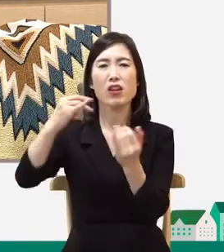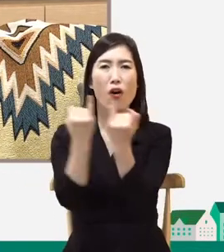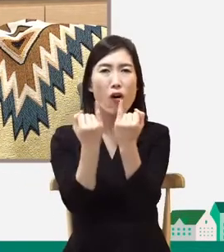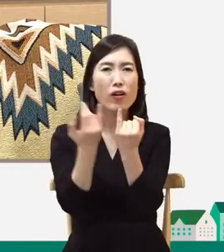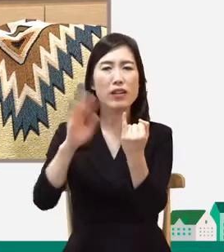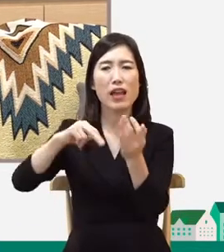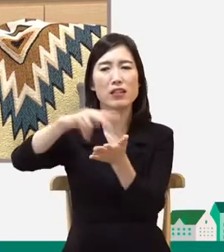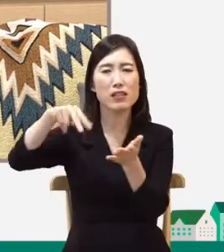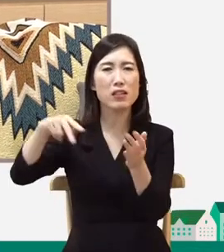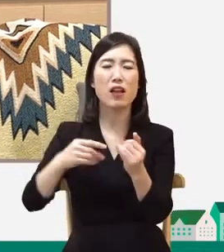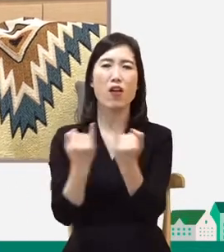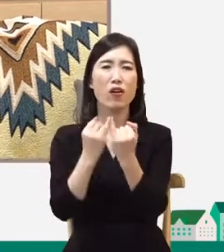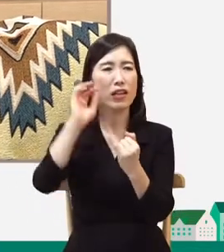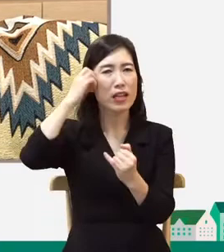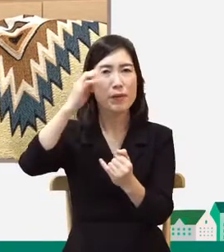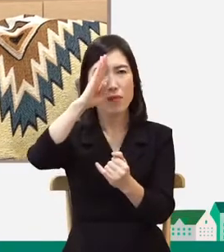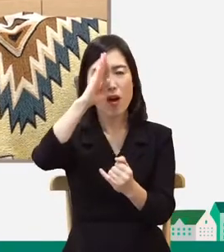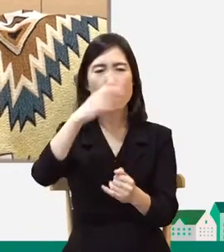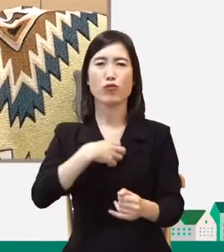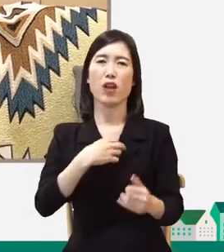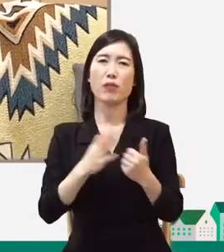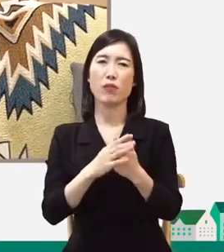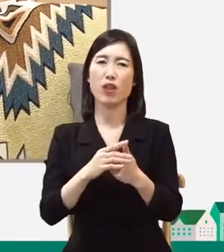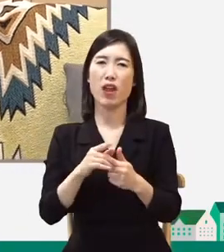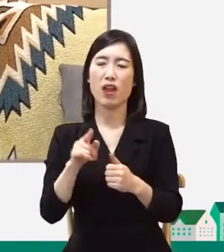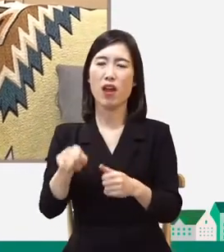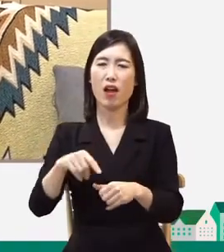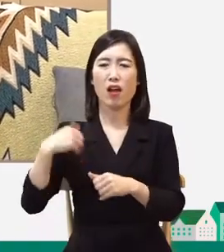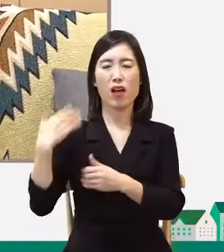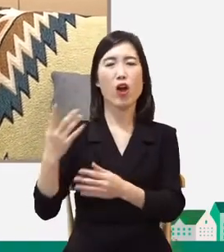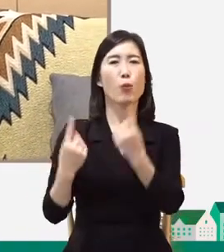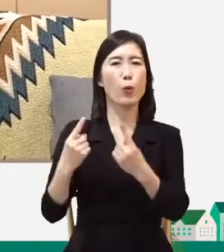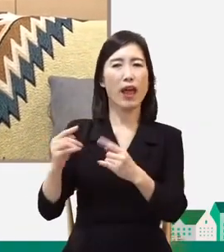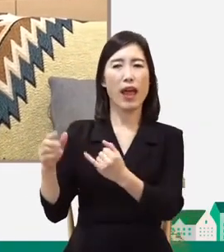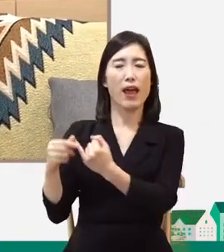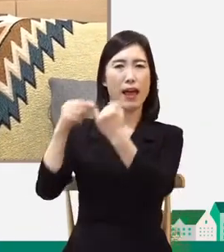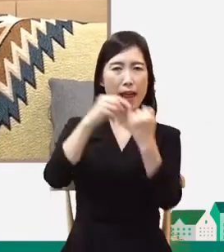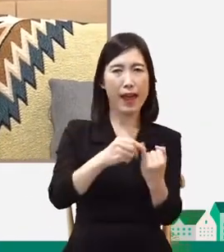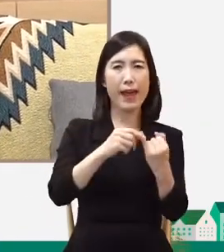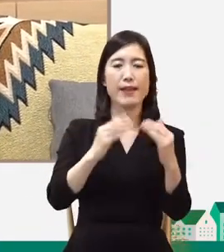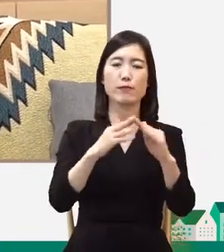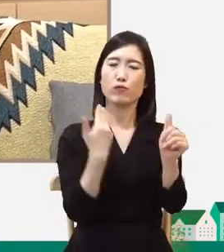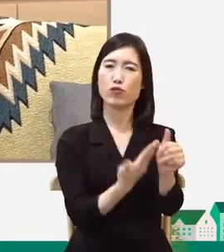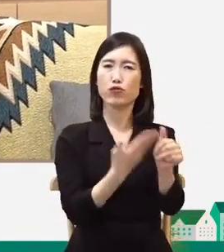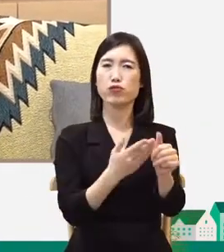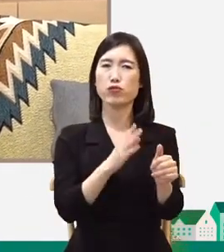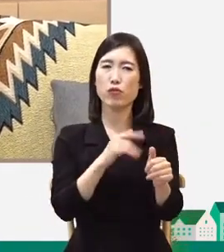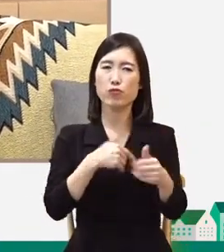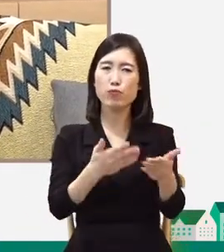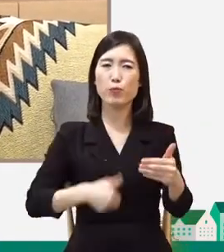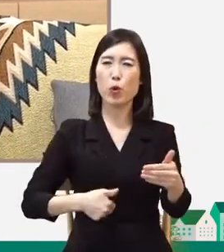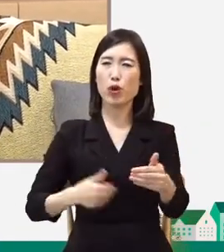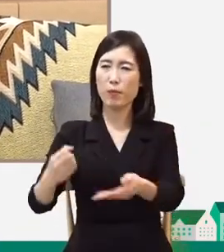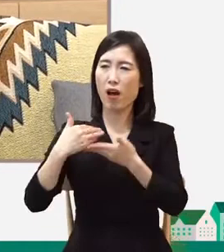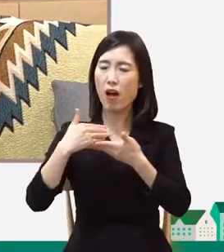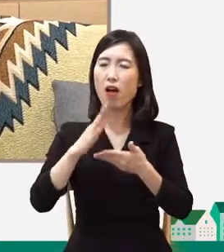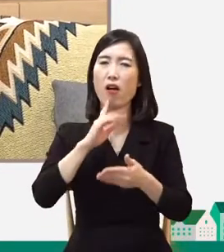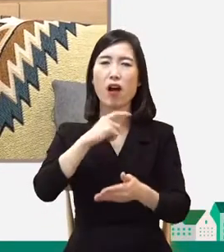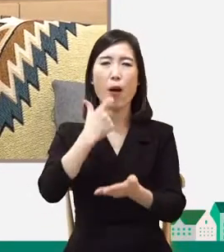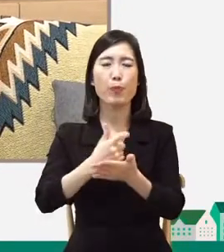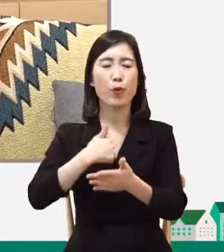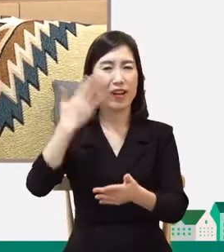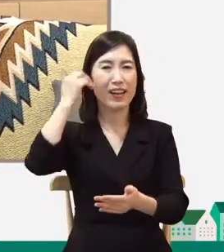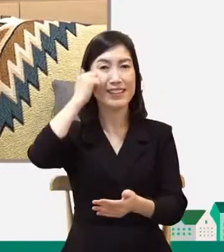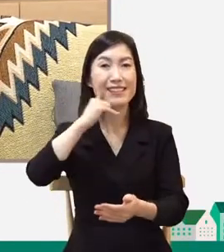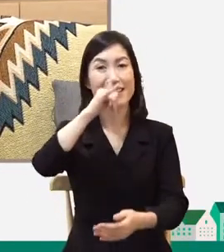새로운 다양한 삶의 변화를 이뤘다는 것이 굉장히 감동적인 그런 이야기였던 것 같아요. 그러면 이제는 두 번째 이야기를 한번